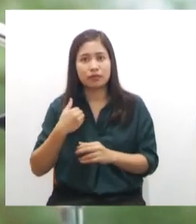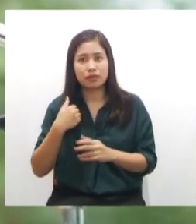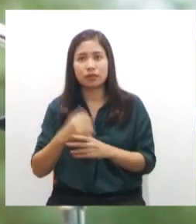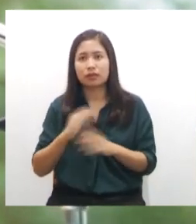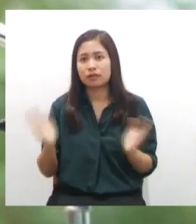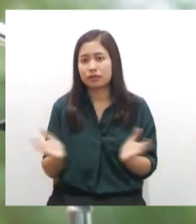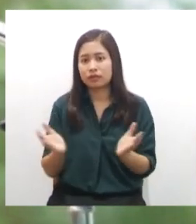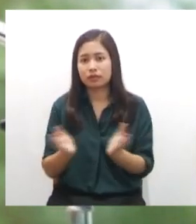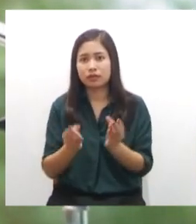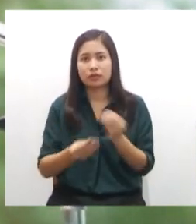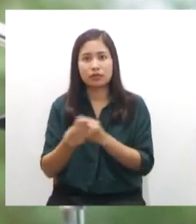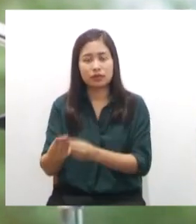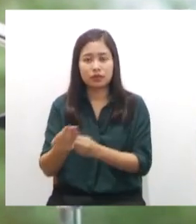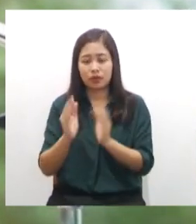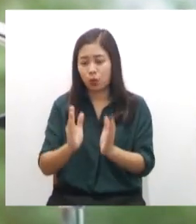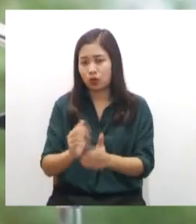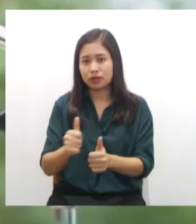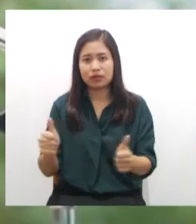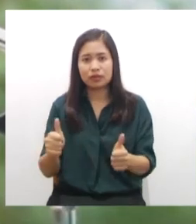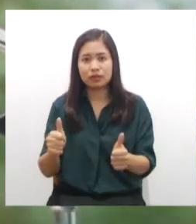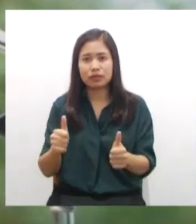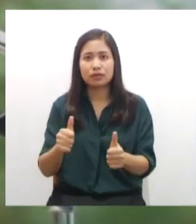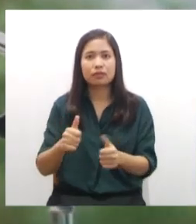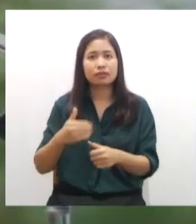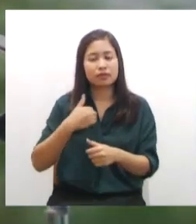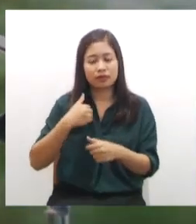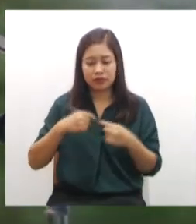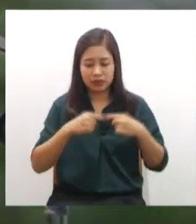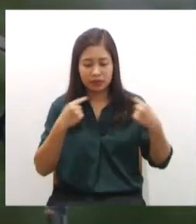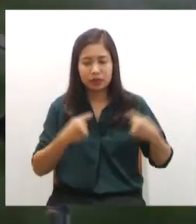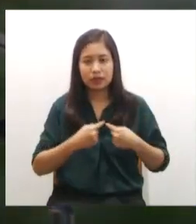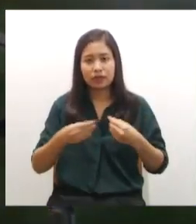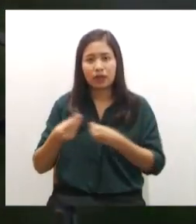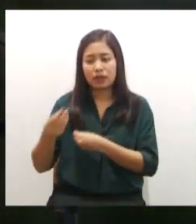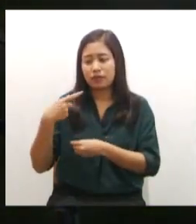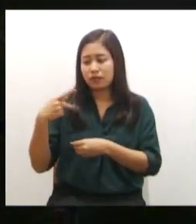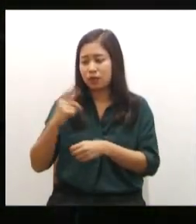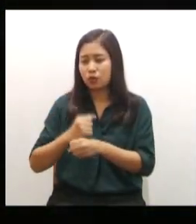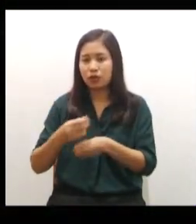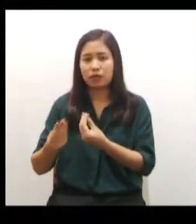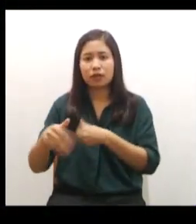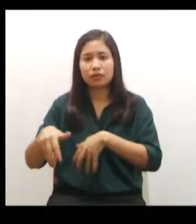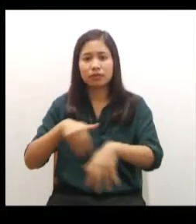างให้คนเป็นคนดีมีจิตอาสามีจิตสาธารณะ